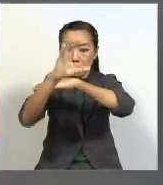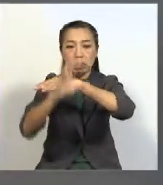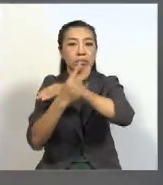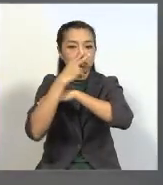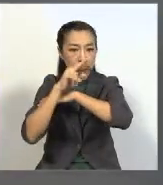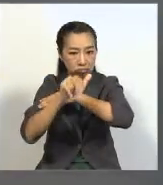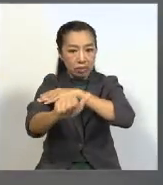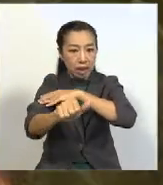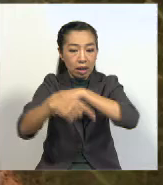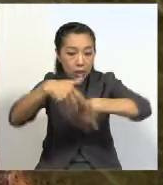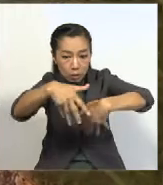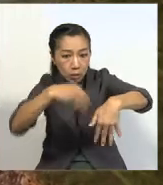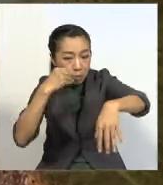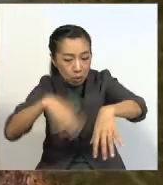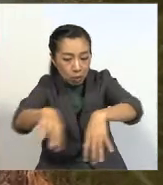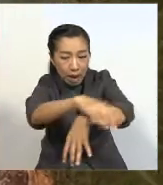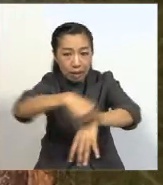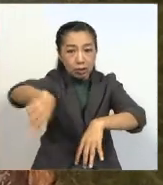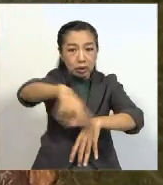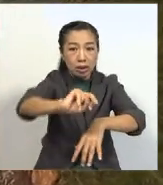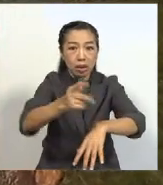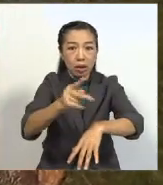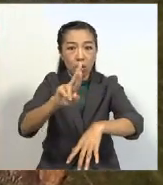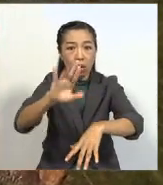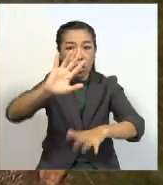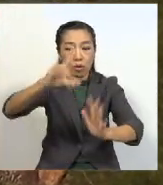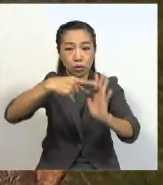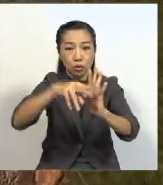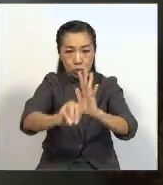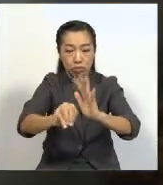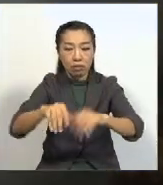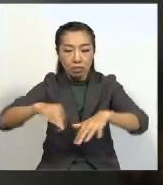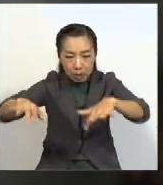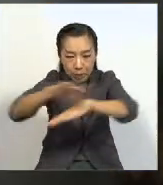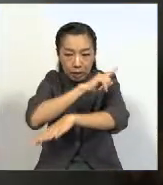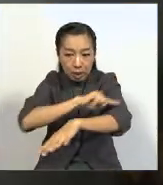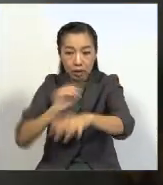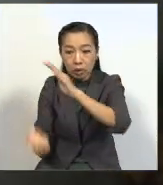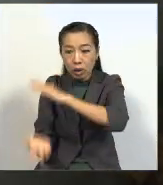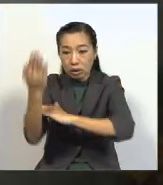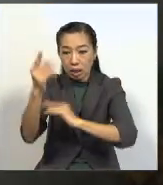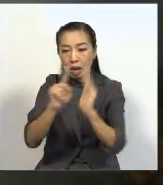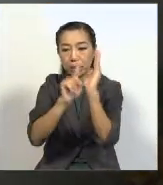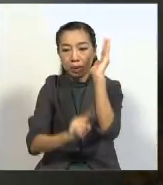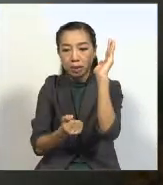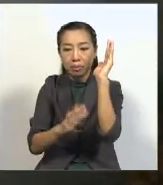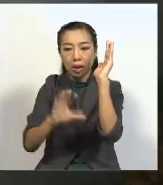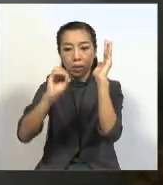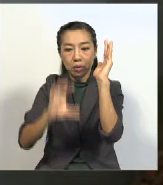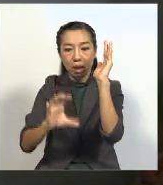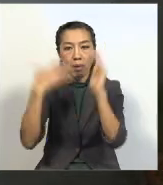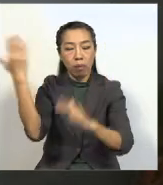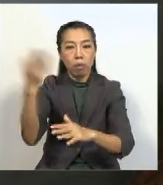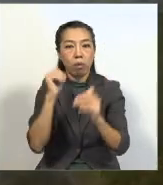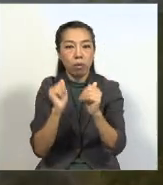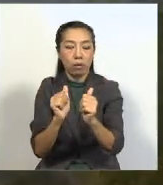กคลุมหมู่บ้านนครชุมช่วงนี้อุณหภูมิช่วงเช้าที่นี่ลดลงเหลือแค่15องศาเซลเซียสเท่านั้นโอ้โหอากาศดีมากทีเดีย